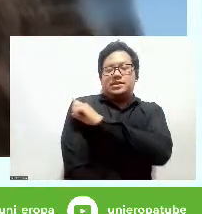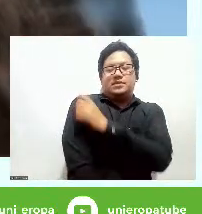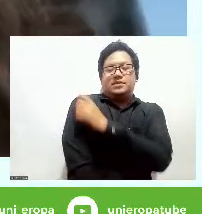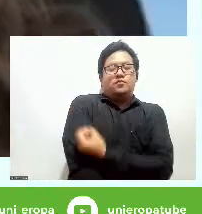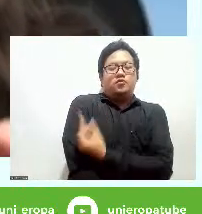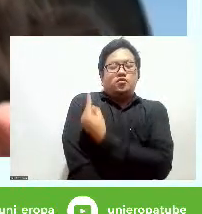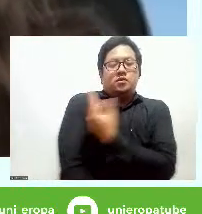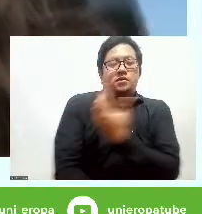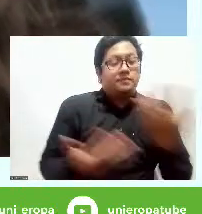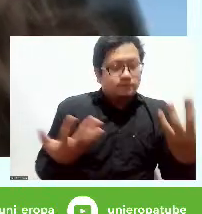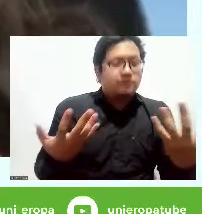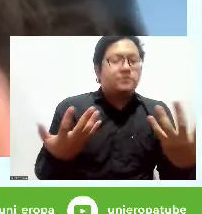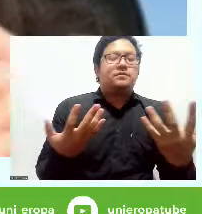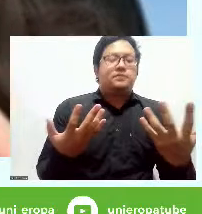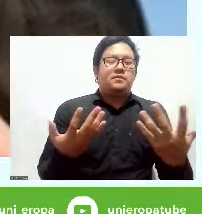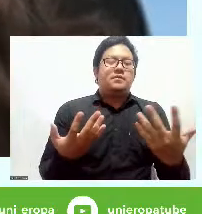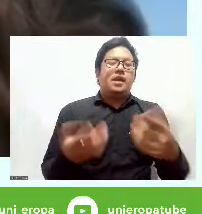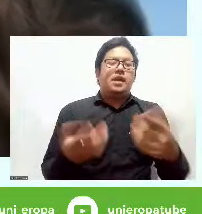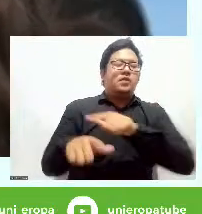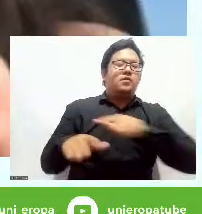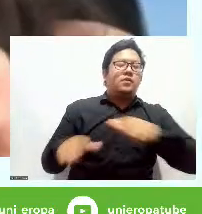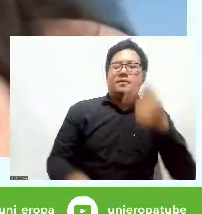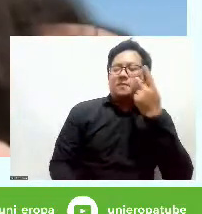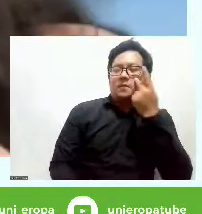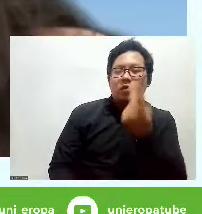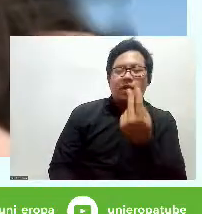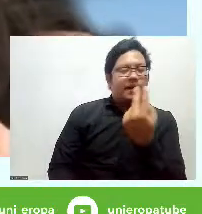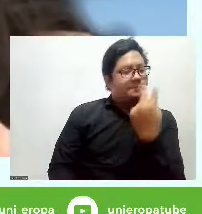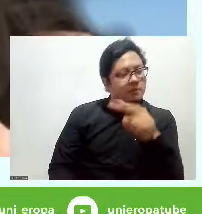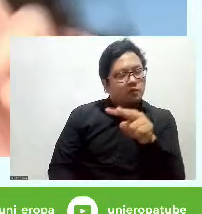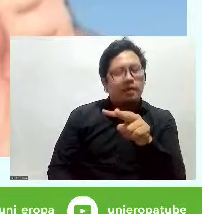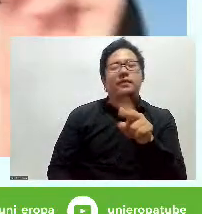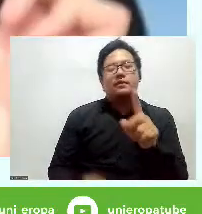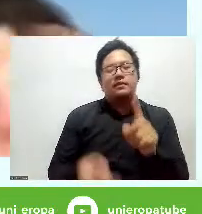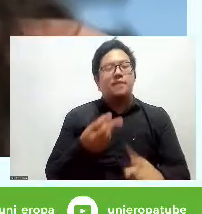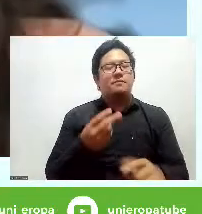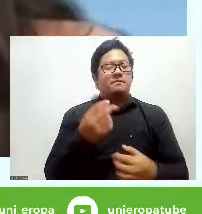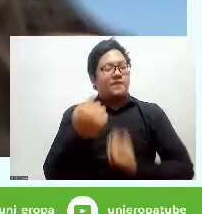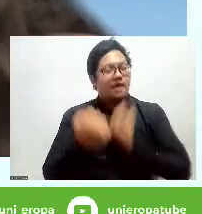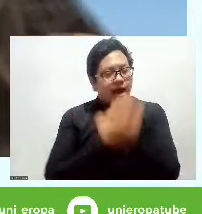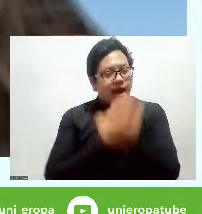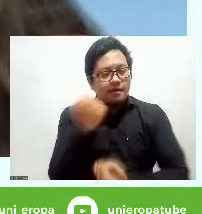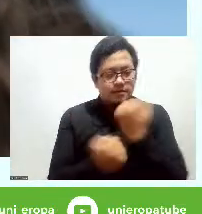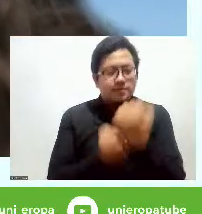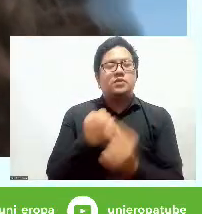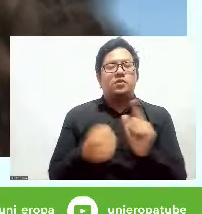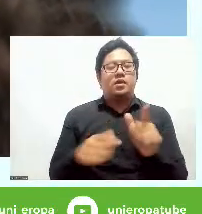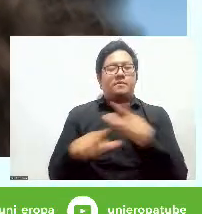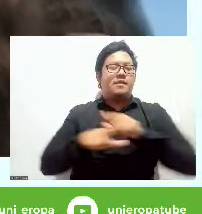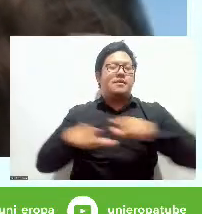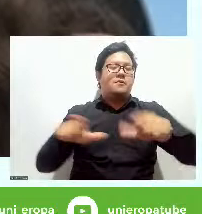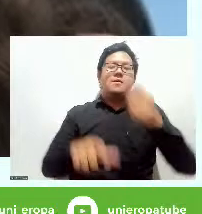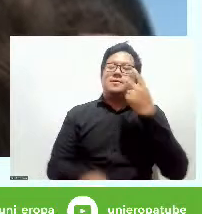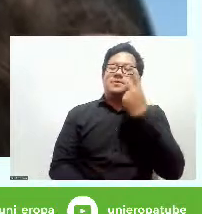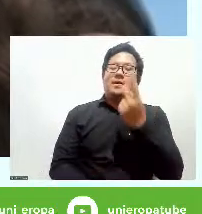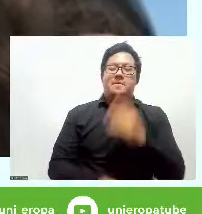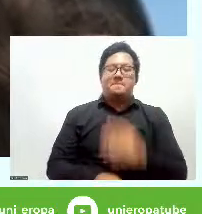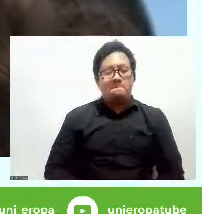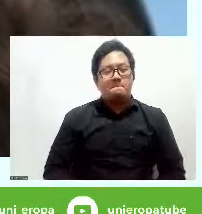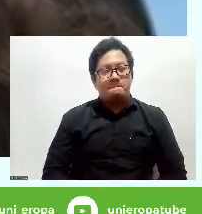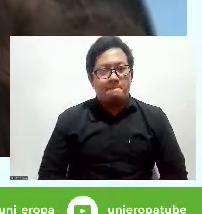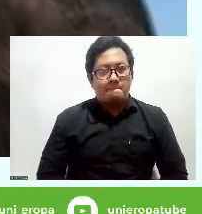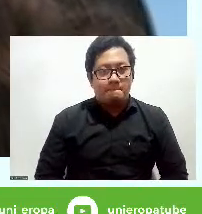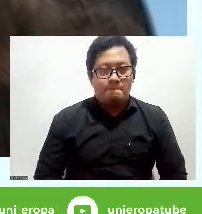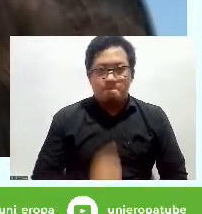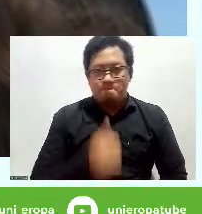kepedulian pada lingkungan dan ada aksi dan komitmen pada padahal tersebut loh baik-baik Baik terima kasih baik